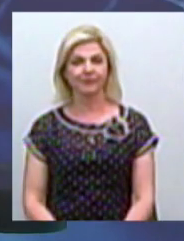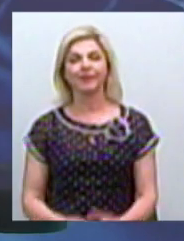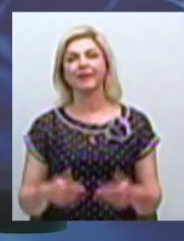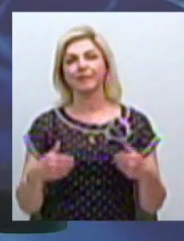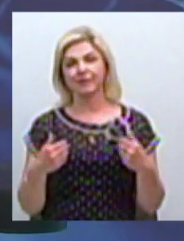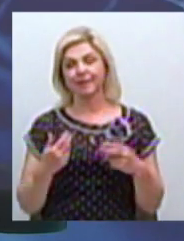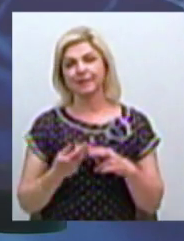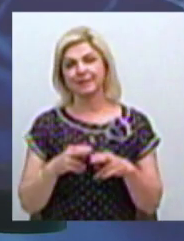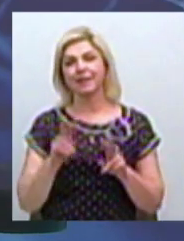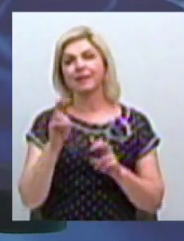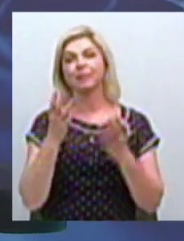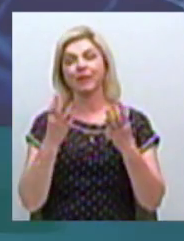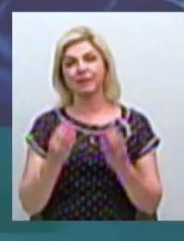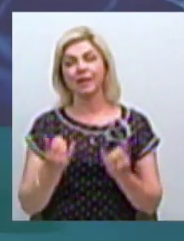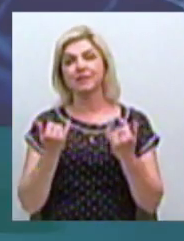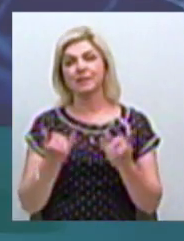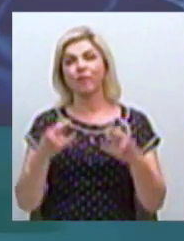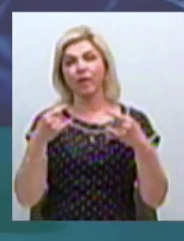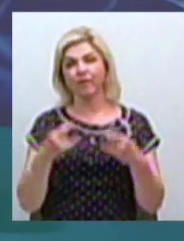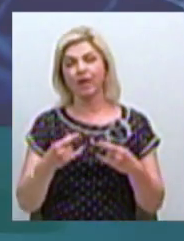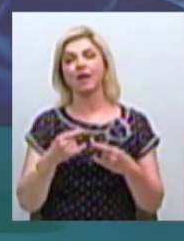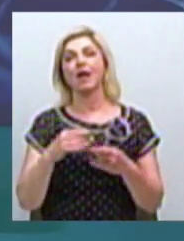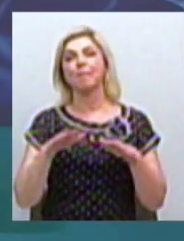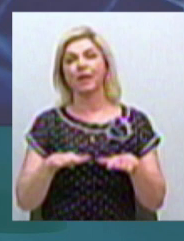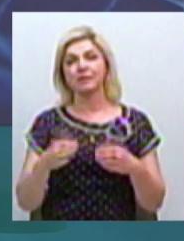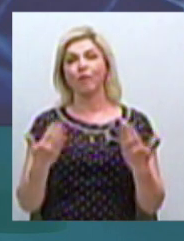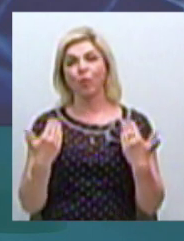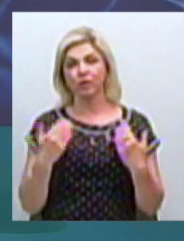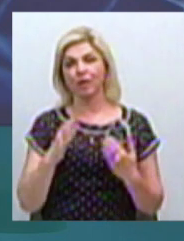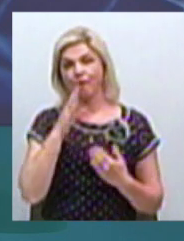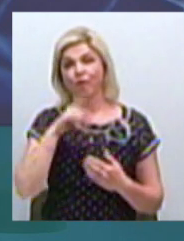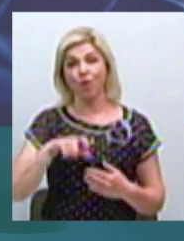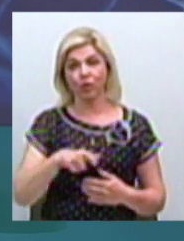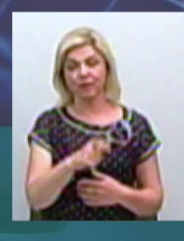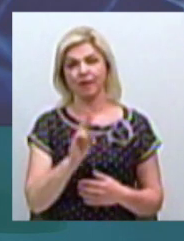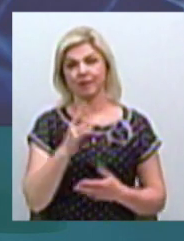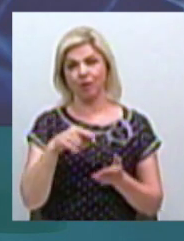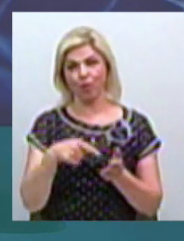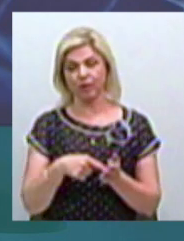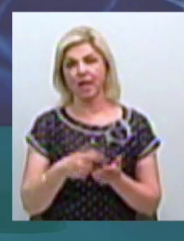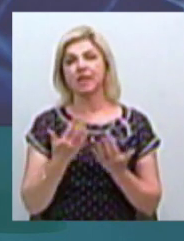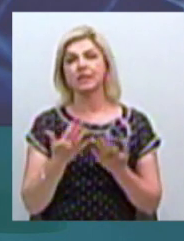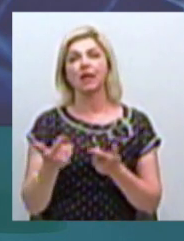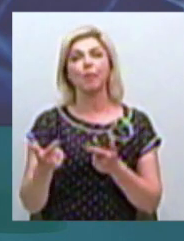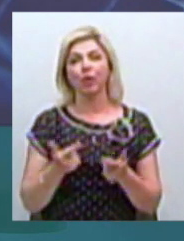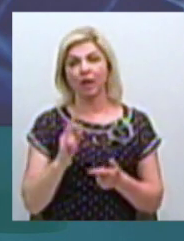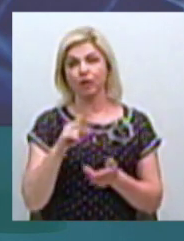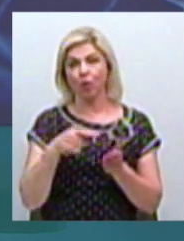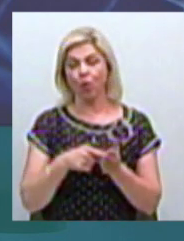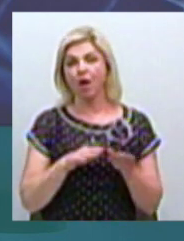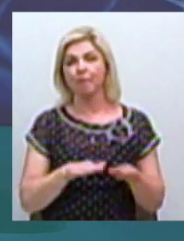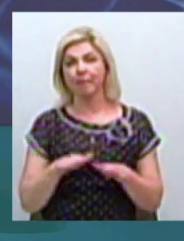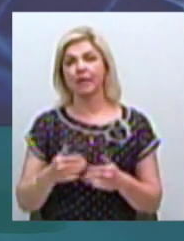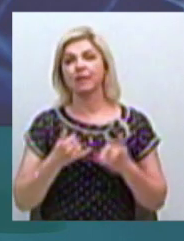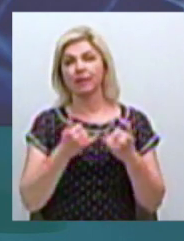Вітаю, це тема дня, а тема нашого ефіру – місця відпочинку на воді в Миколаєві. Скільки в Миколаєві підготовлено місць